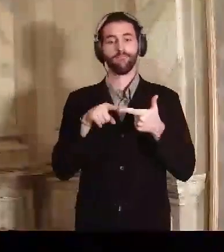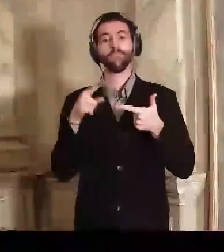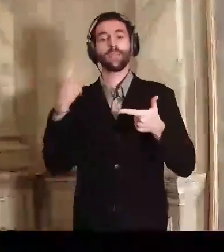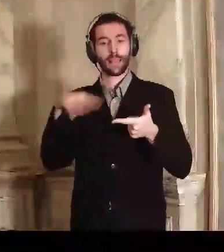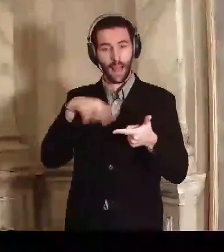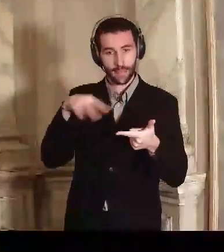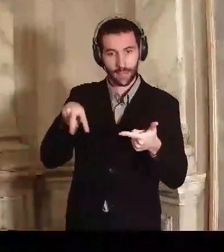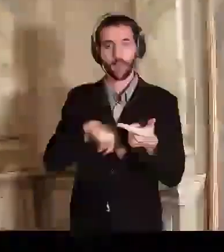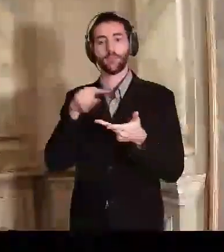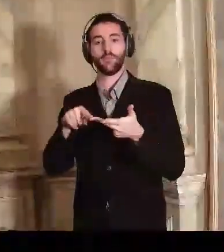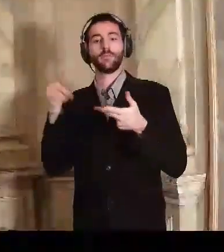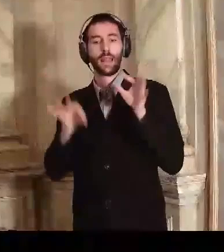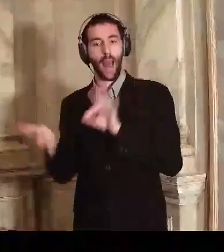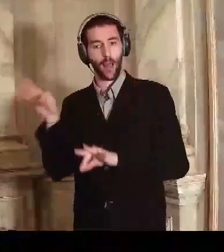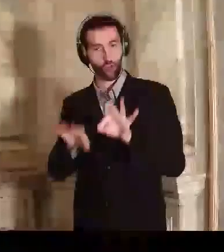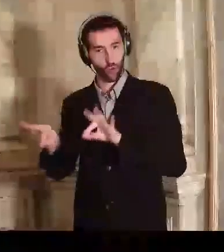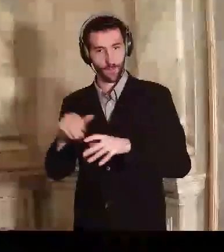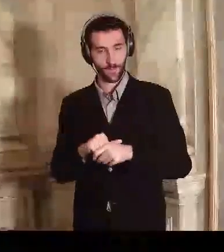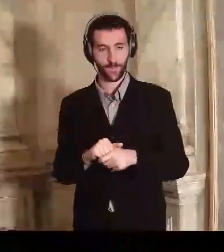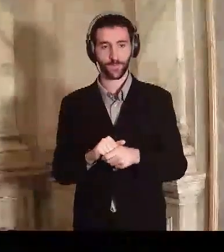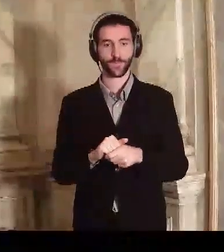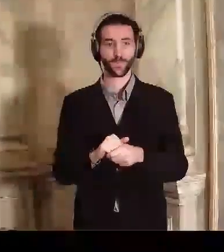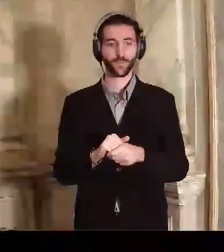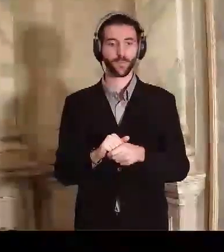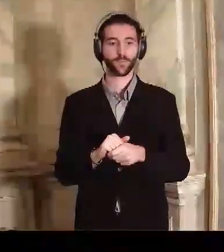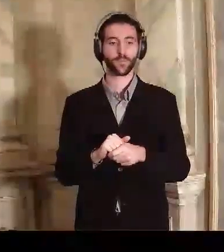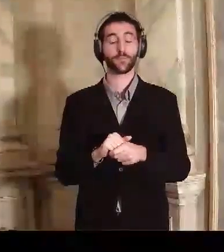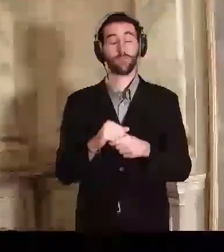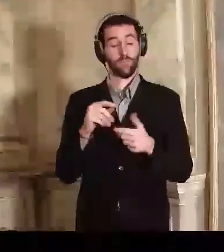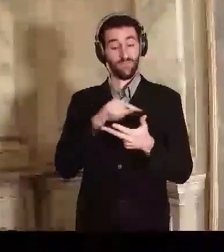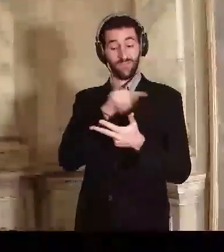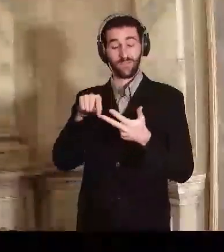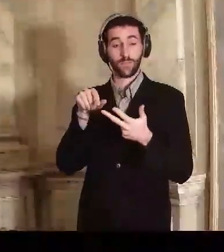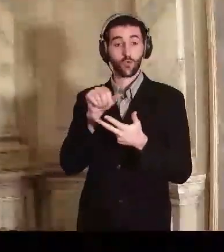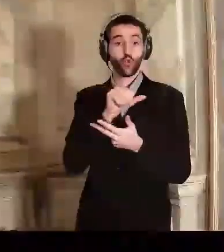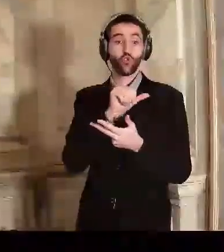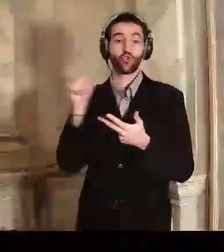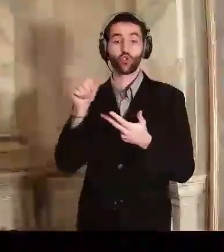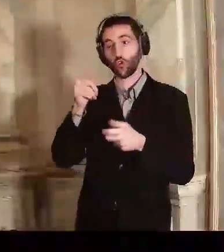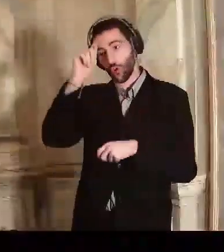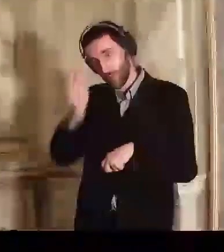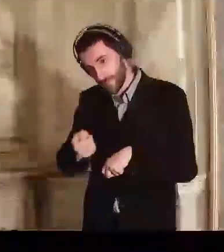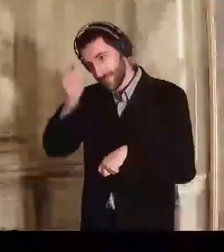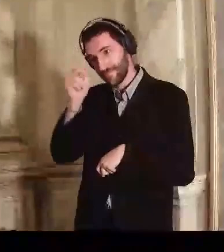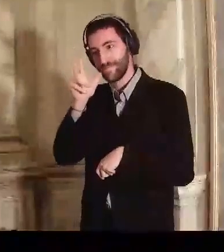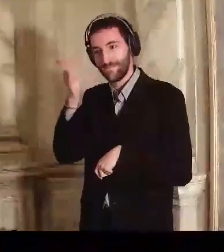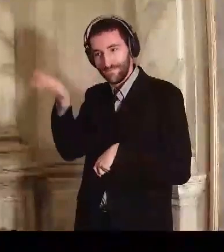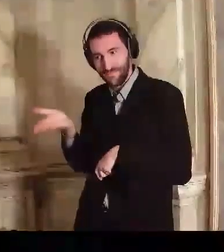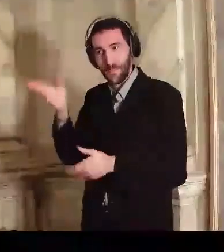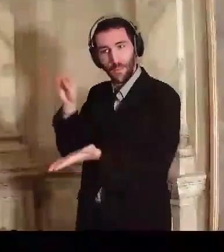teatro, e questo naturalmente non solo in omaggio alla signora presente, ma